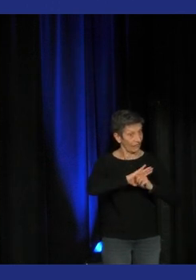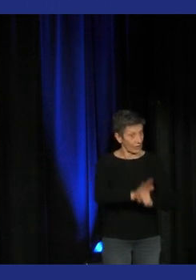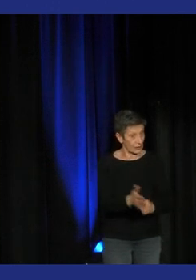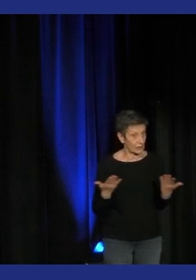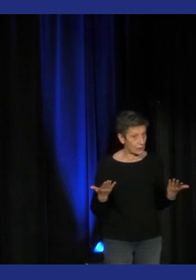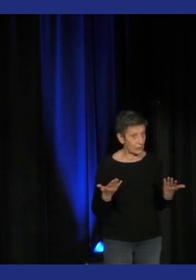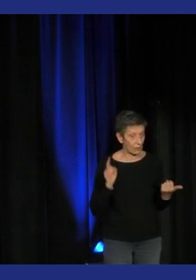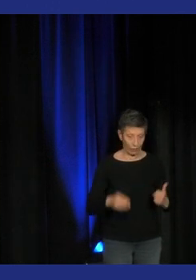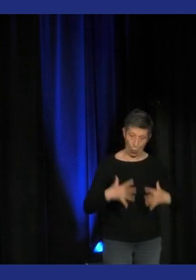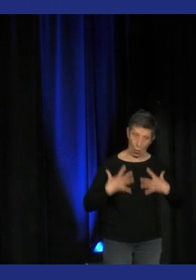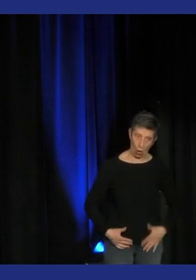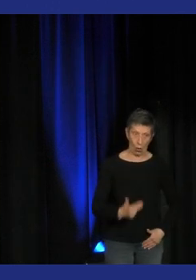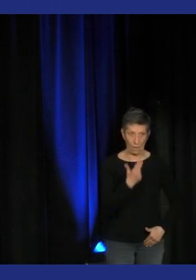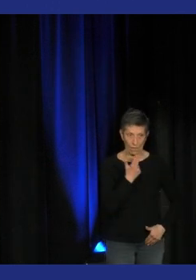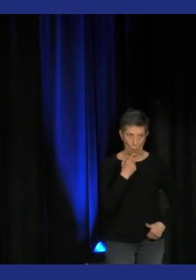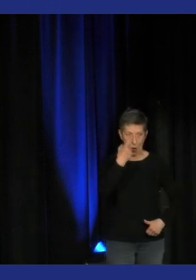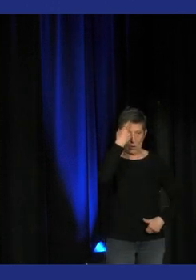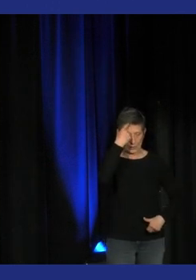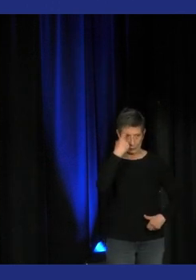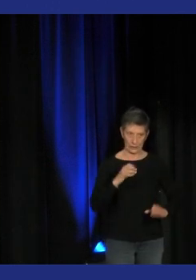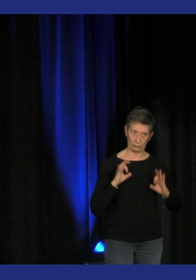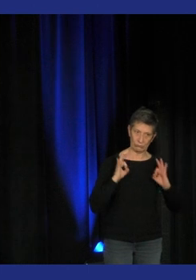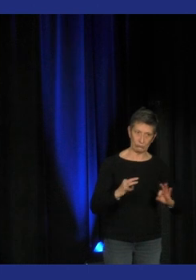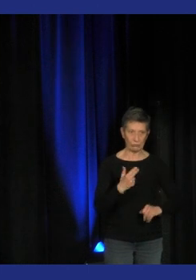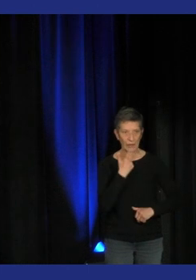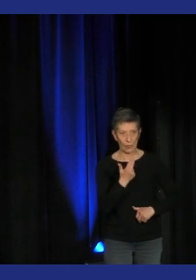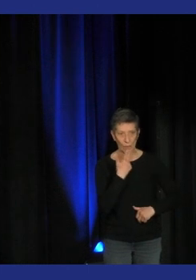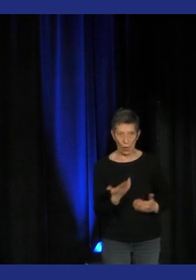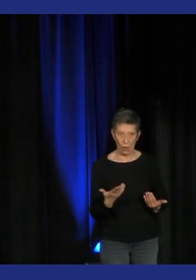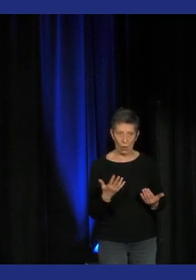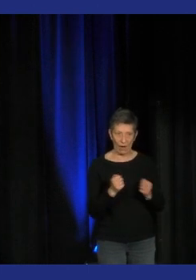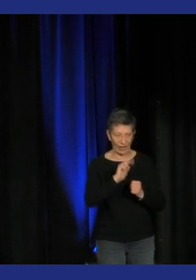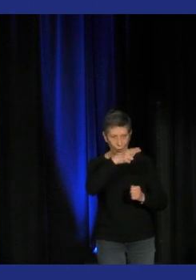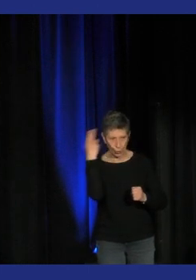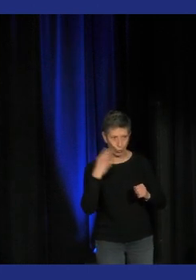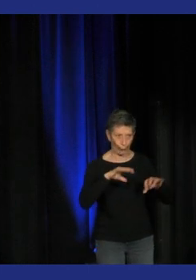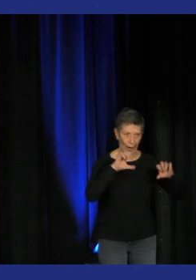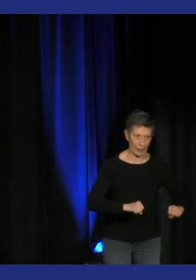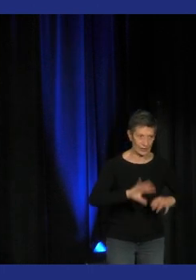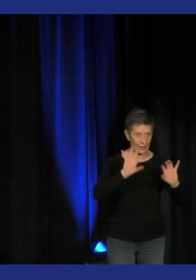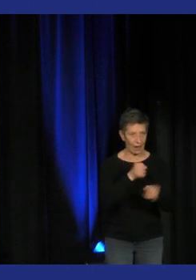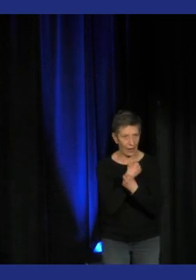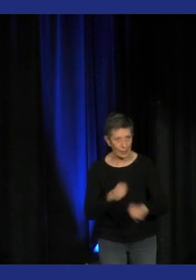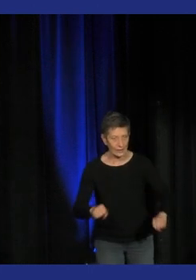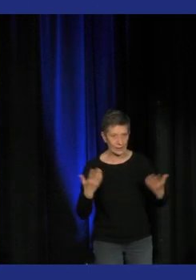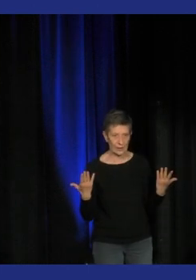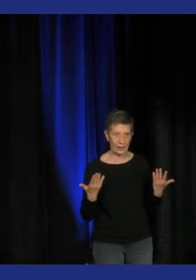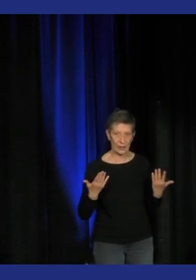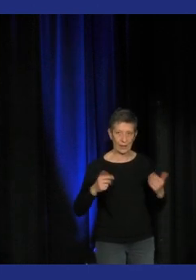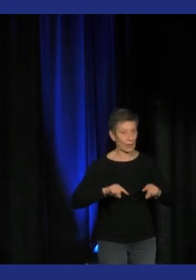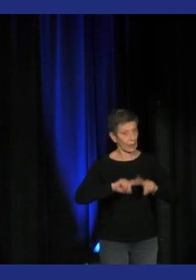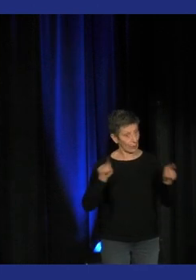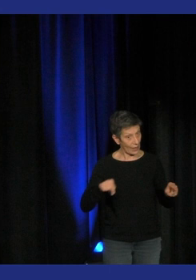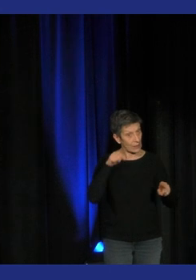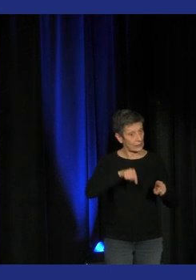performativité des corps, des esprits, ces questions de capacité, d'incapacité, Voilà, le capitalisme est un grand